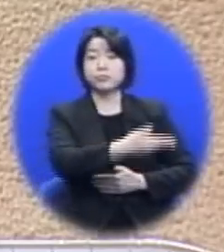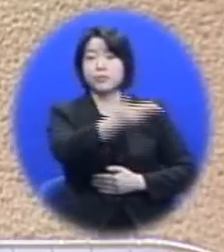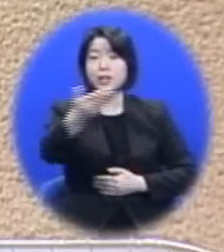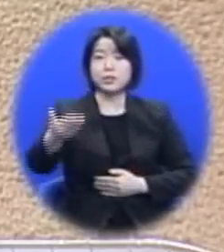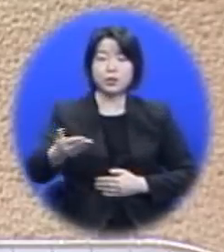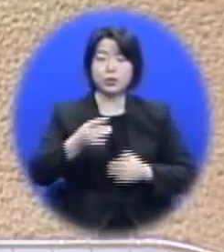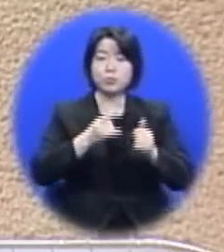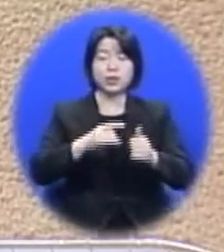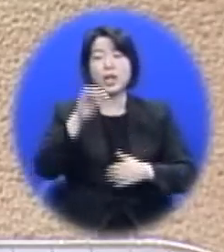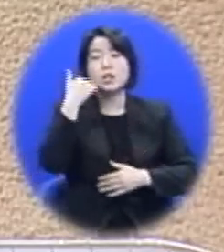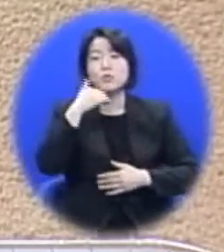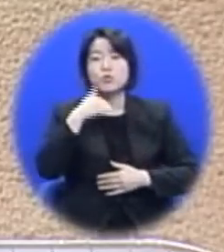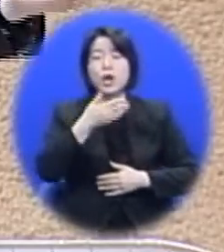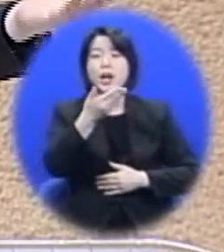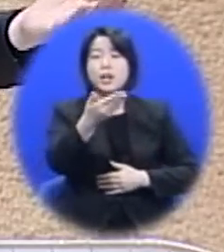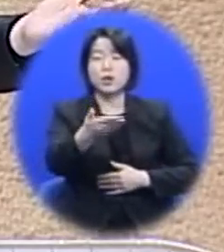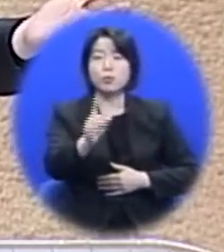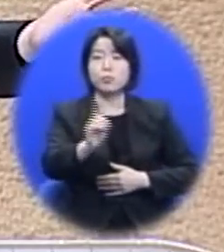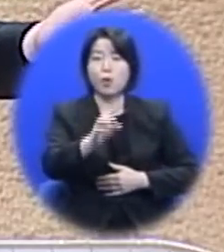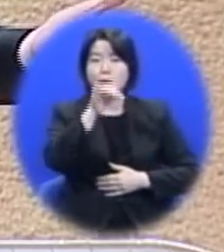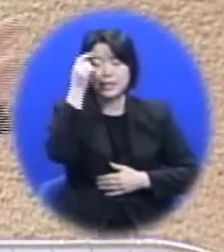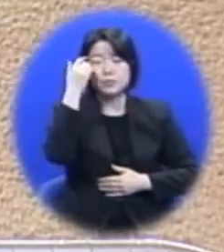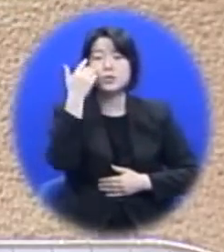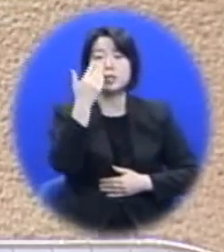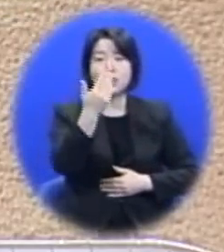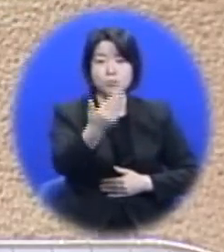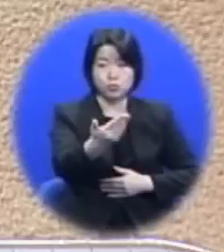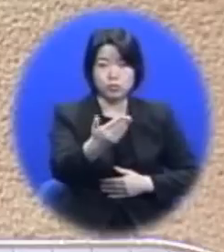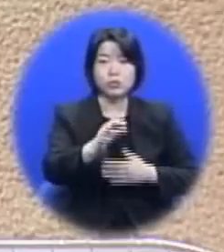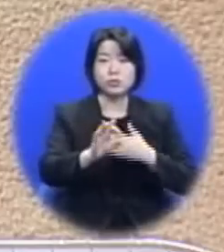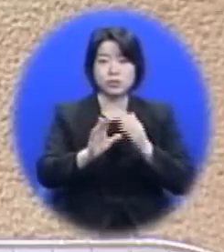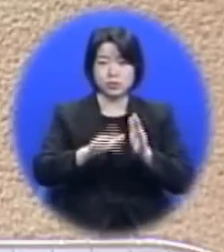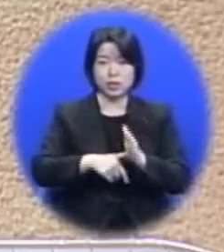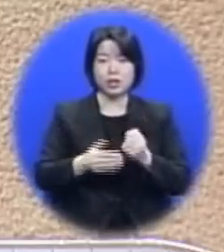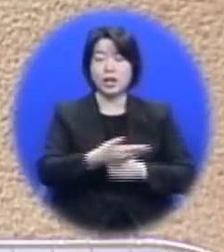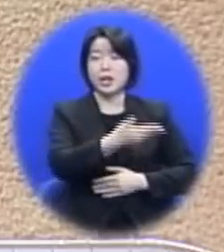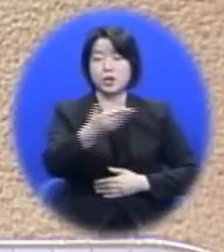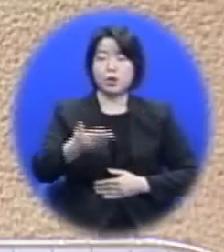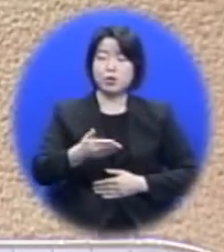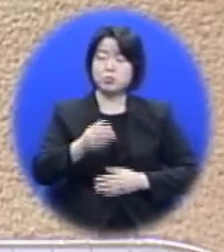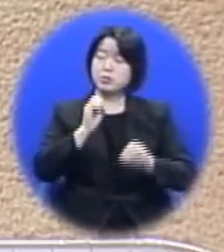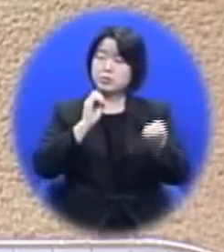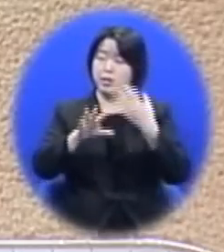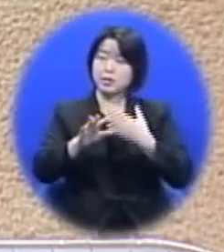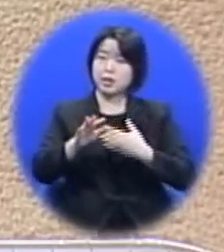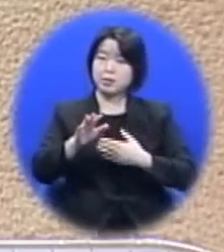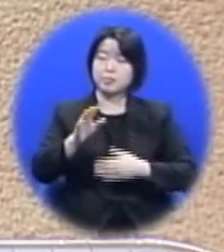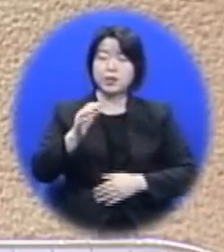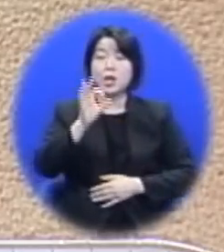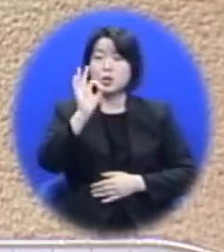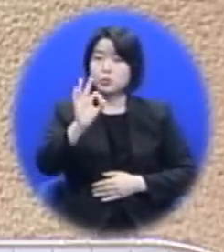여러분에게 만약에 누가 여러분에게 무엇이 있습니까? 이렇게 물어보면 아마 여러분들은 대답할 거예요.